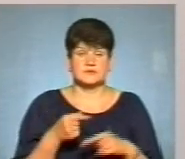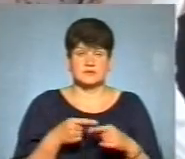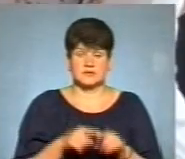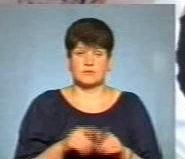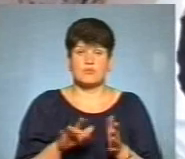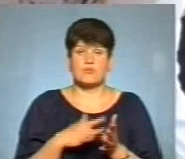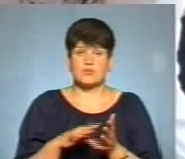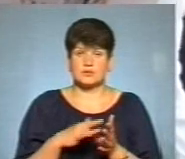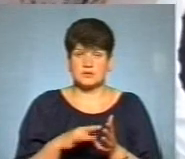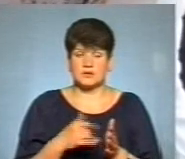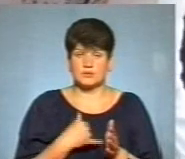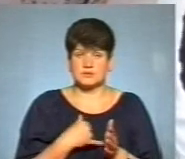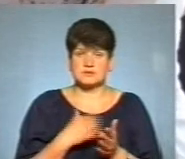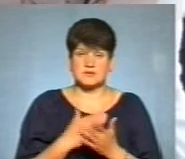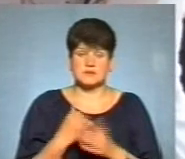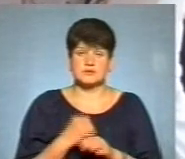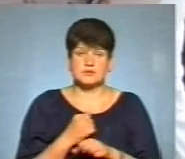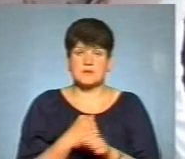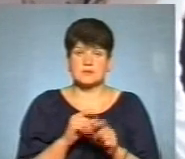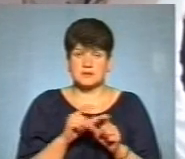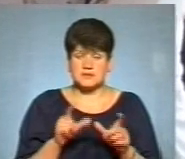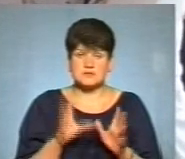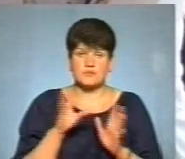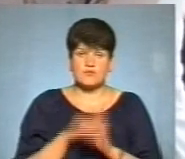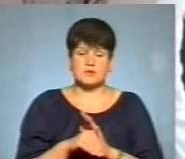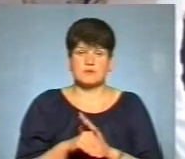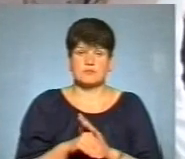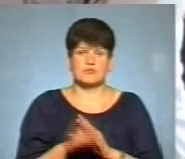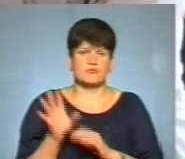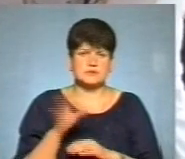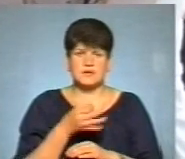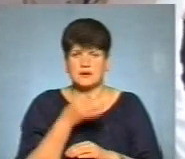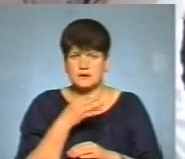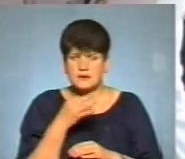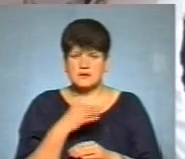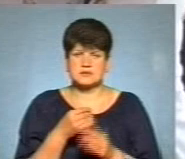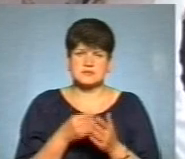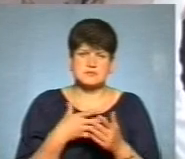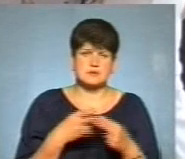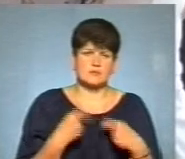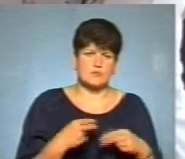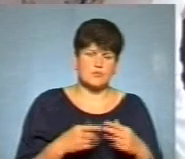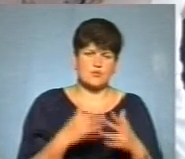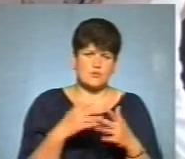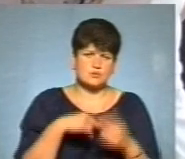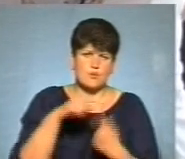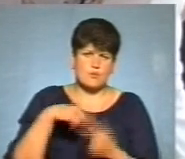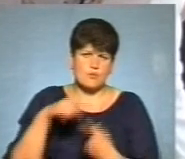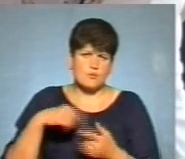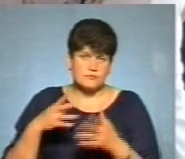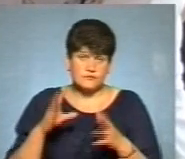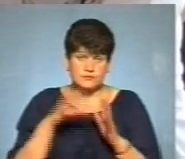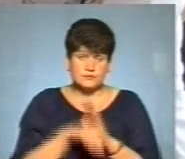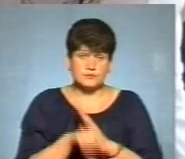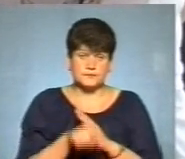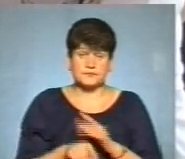бухгалтерія, яка ми працюємо в аптеці, вводимо всі препарати, які ціни, продажі, наш обіг препаратів, тому в